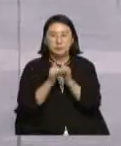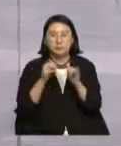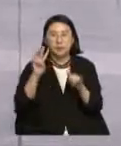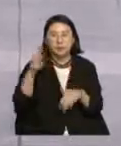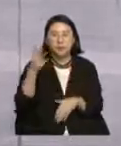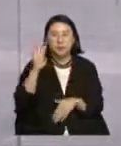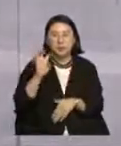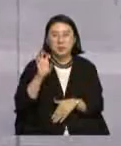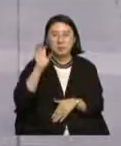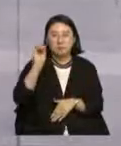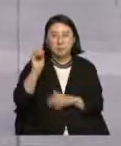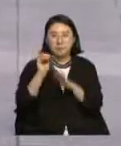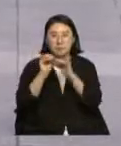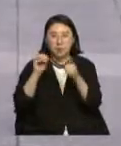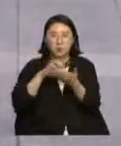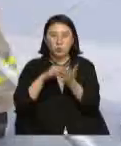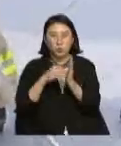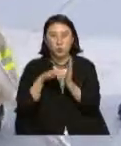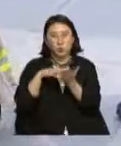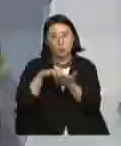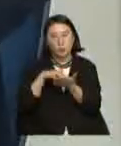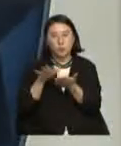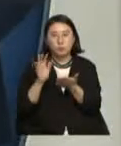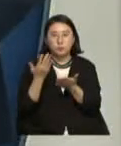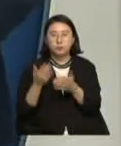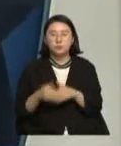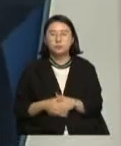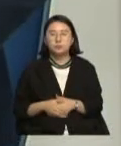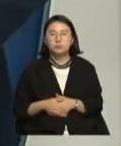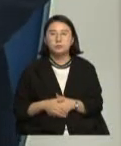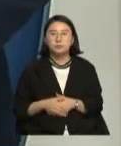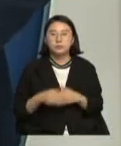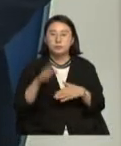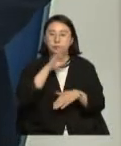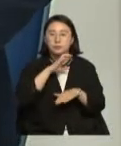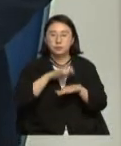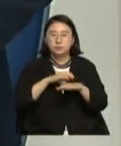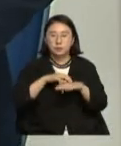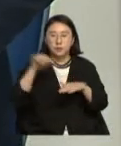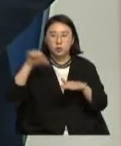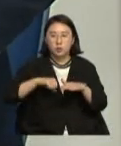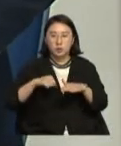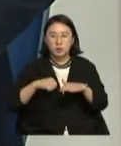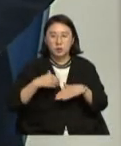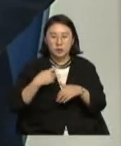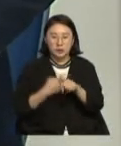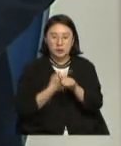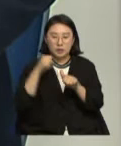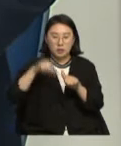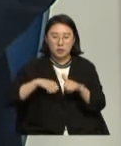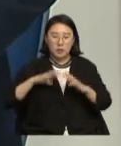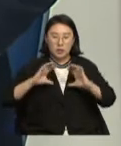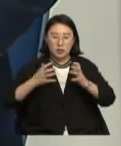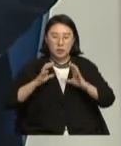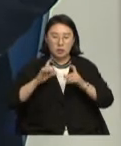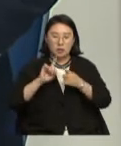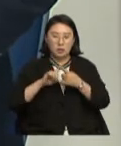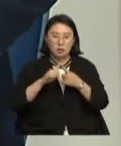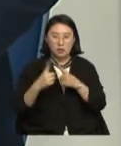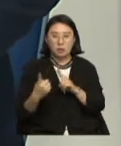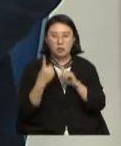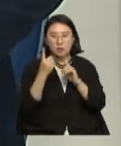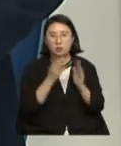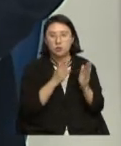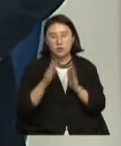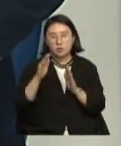304 10만여 명으로 추산됩니다 민방위 훈련은 전쟁이나 자연재해 처럼 국가적 재난 상황에 대비하기